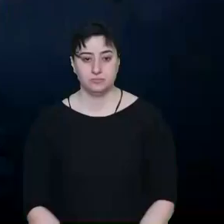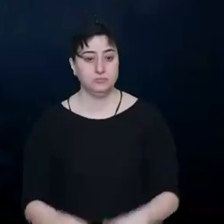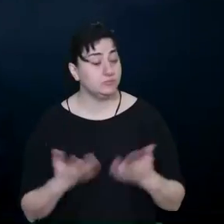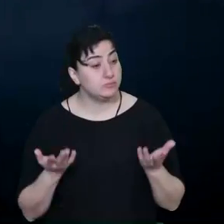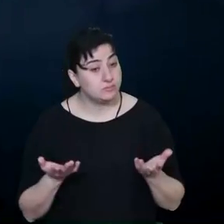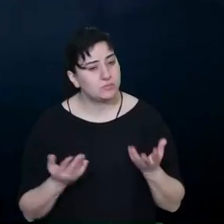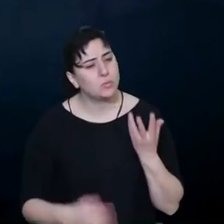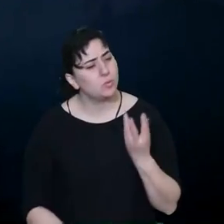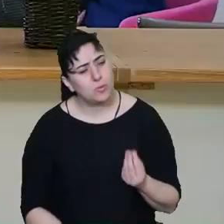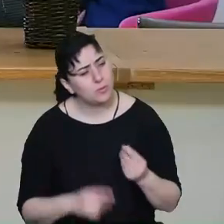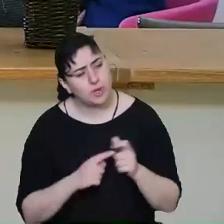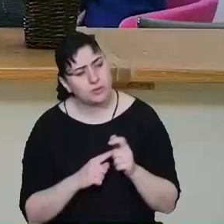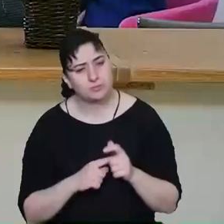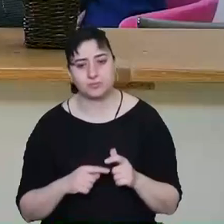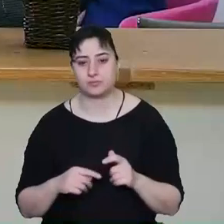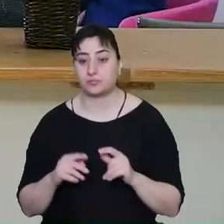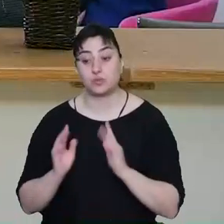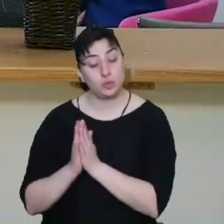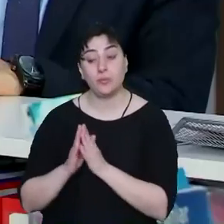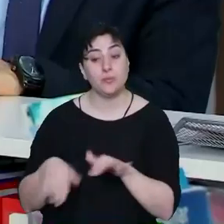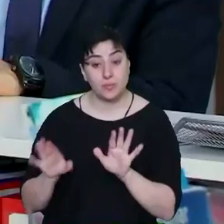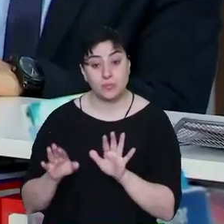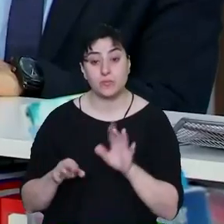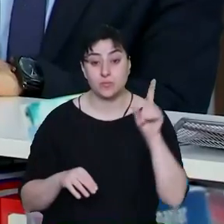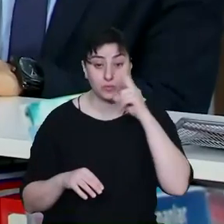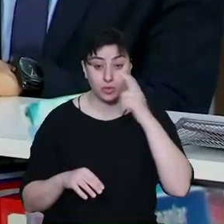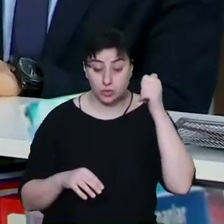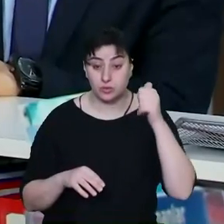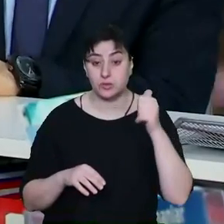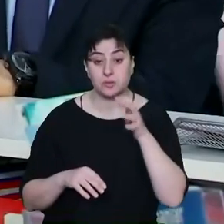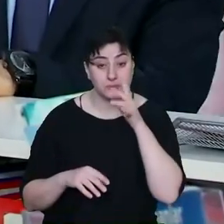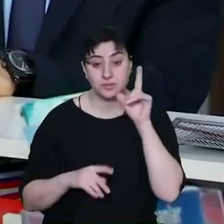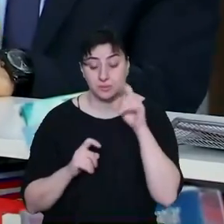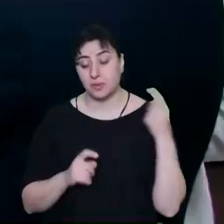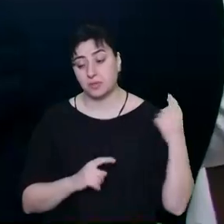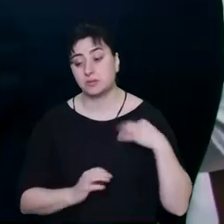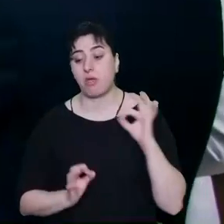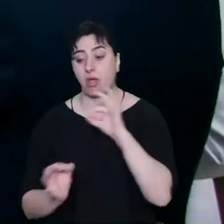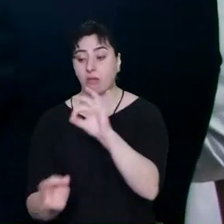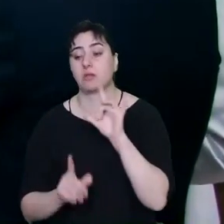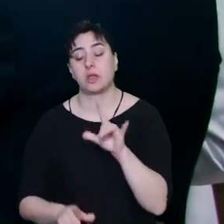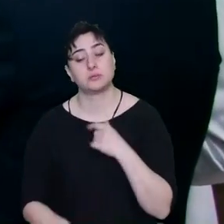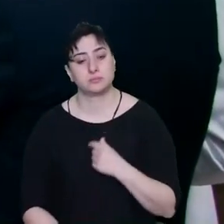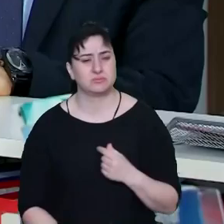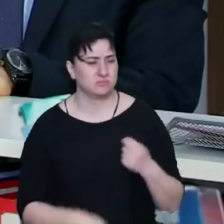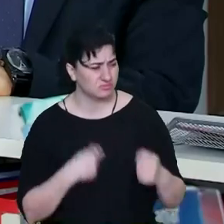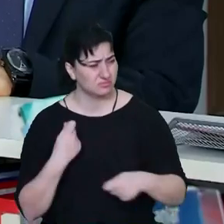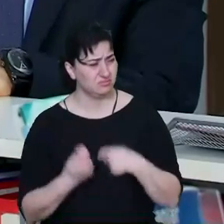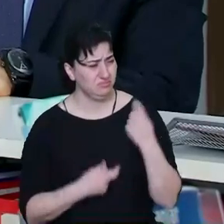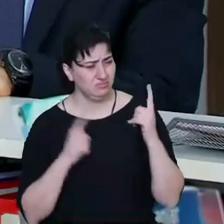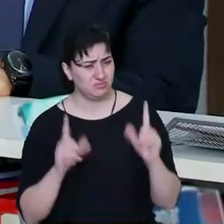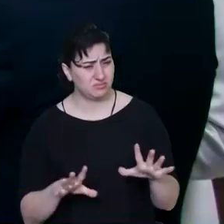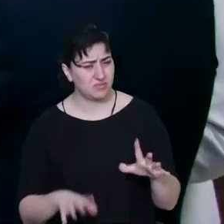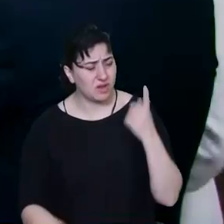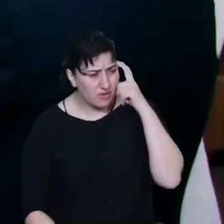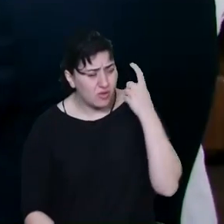Ne? Ne oldu herde? Abicim hiç kusura bakma. Müdür beyin bilmecesini sana sormam lazım. Oğlum saçmalama. Ya